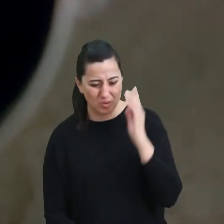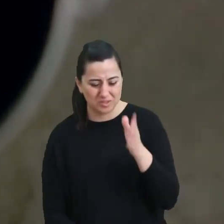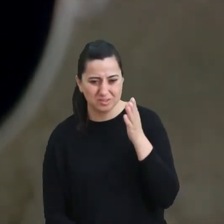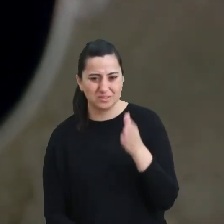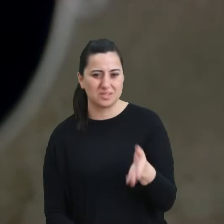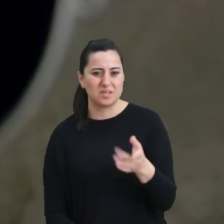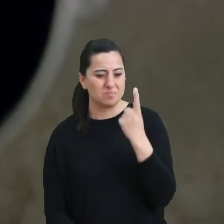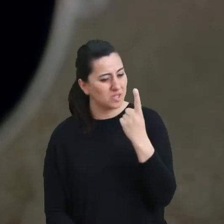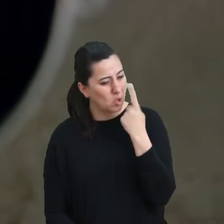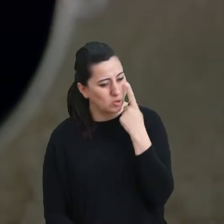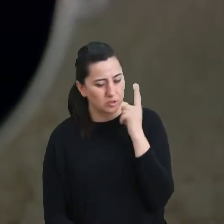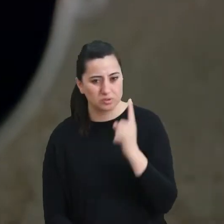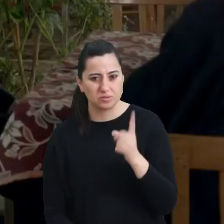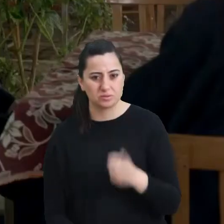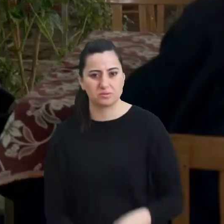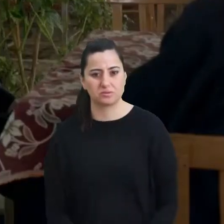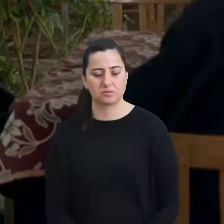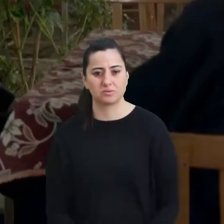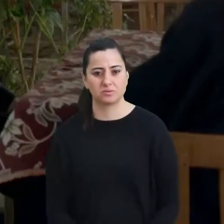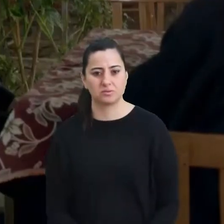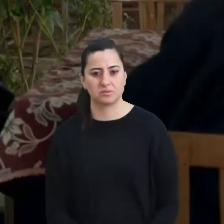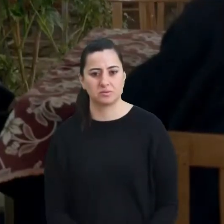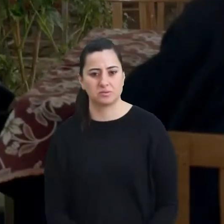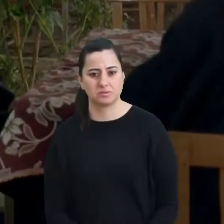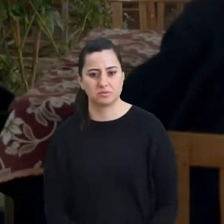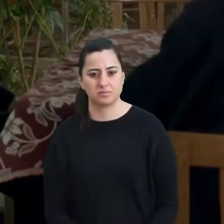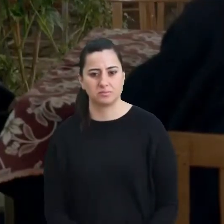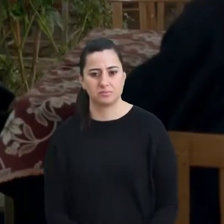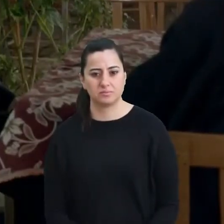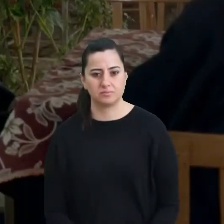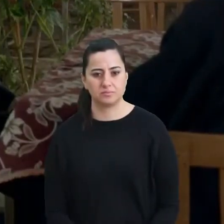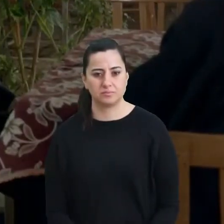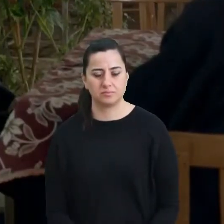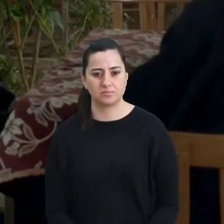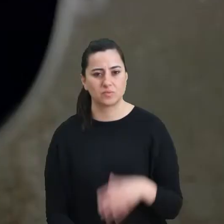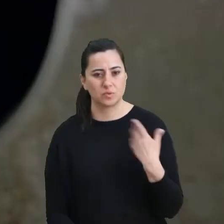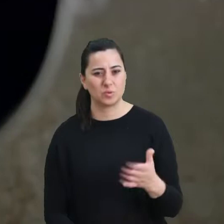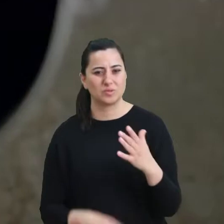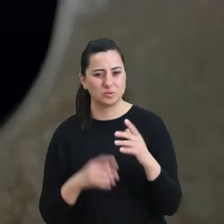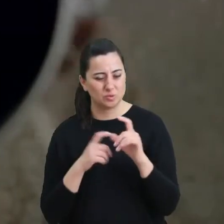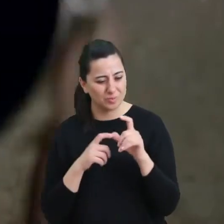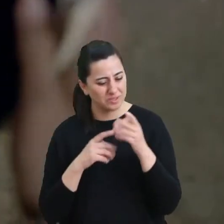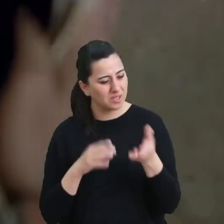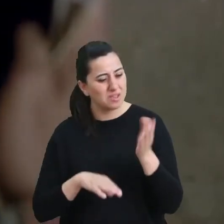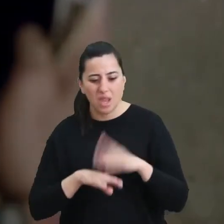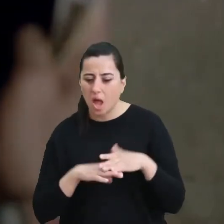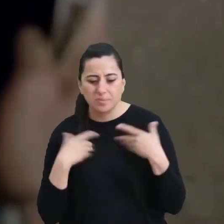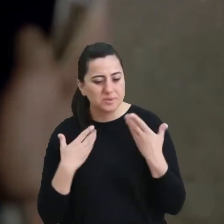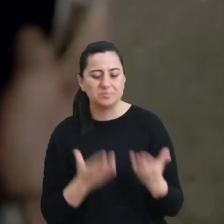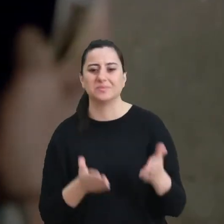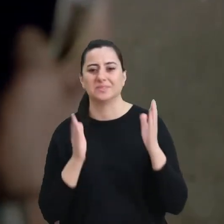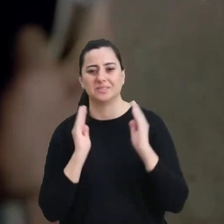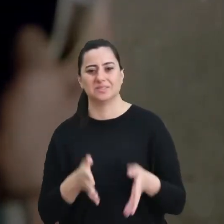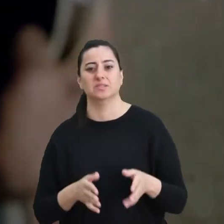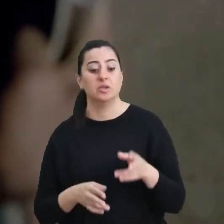Süleyman sen bir elime geçirsen var ya. Oradan bakma lan beni öyle. Ulen Süleyman seni ne yapayım lan ben?